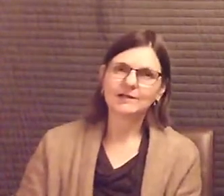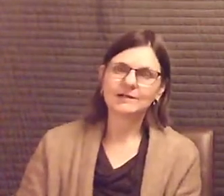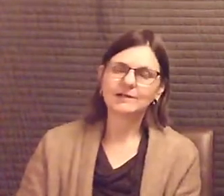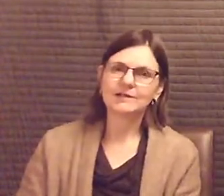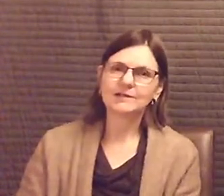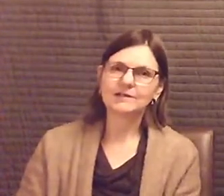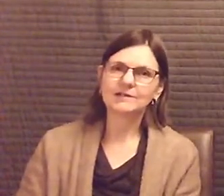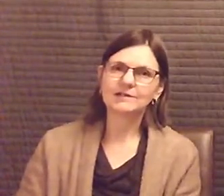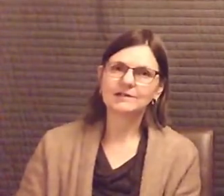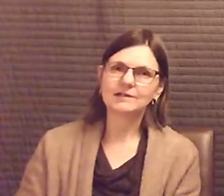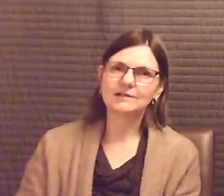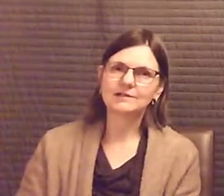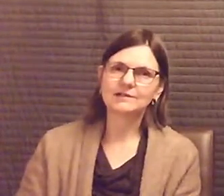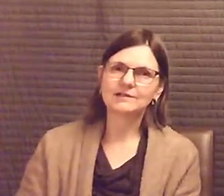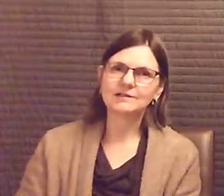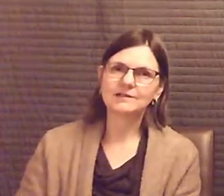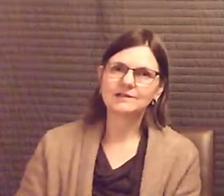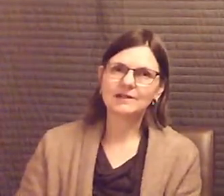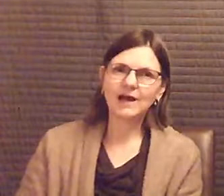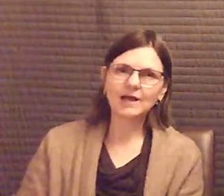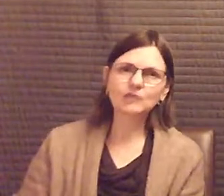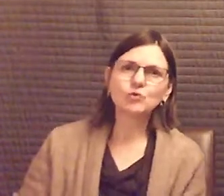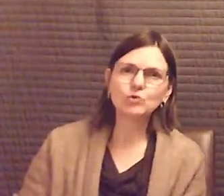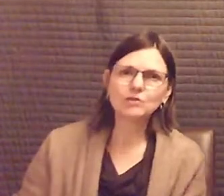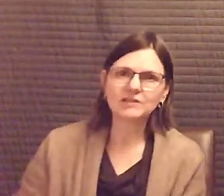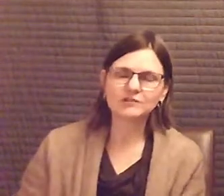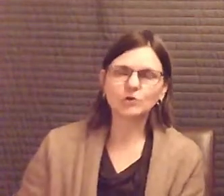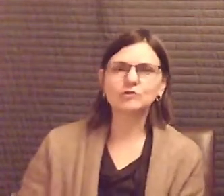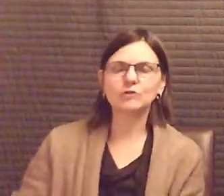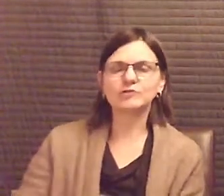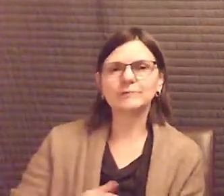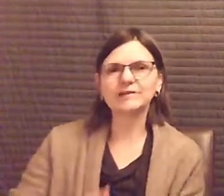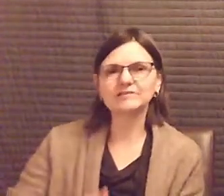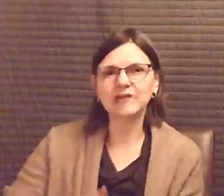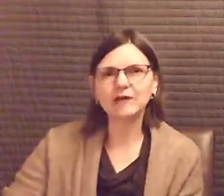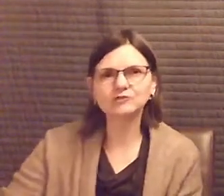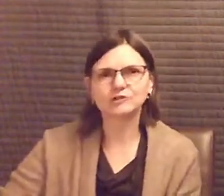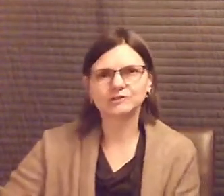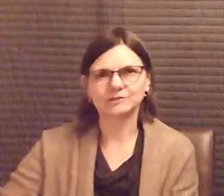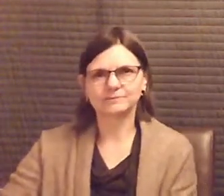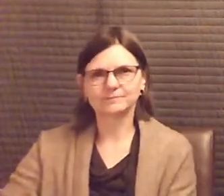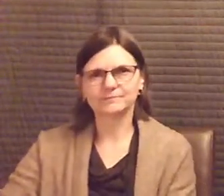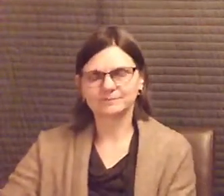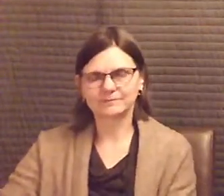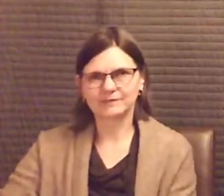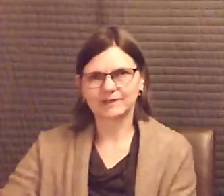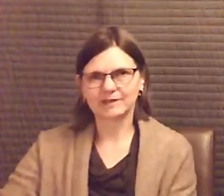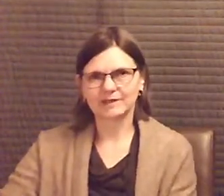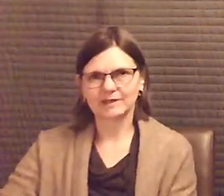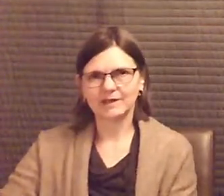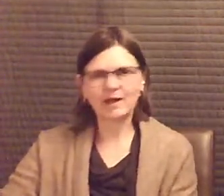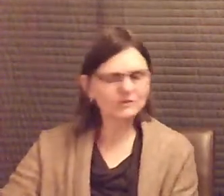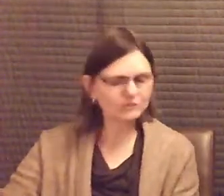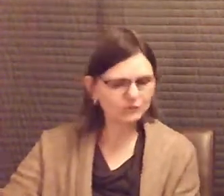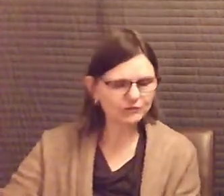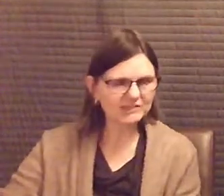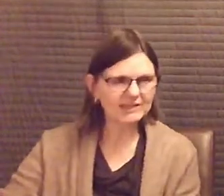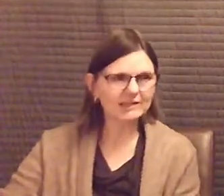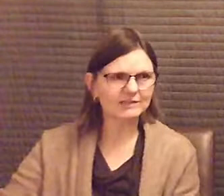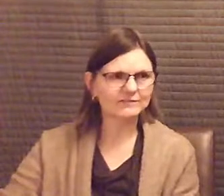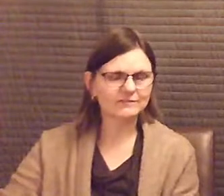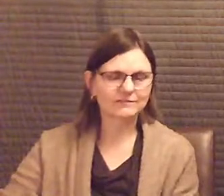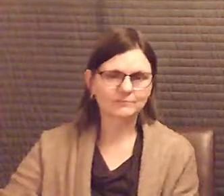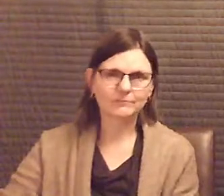ons toe pistool op al mijn aan het goede dat god over de mensen luidste oogjes probation zal zijn